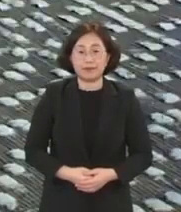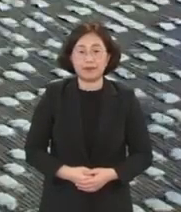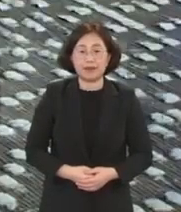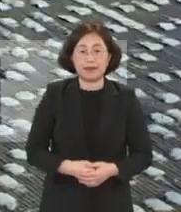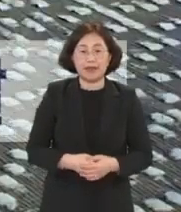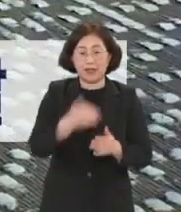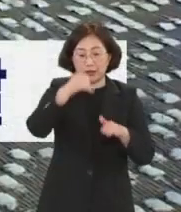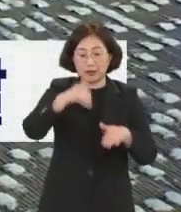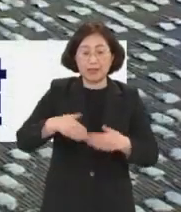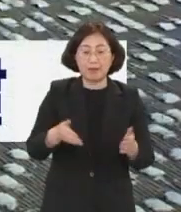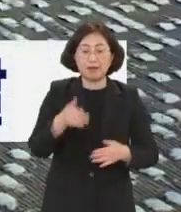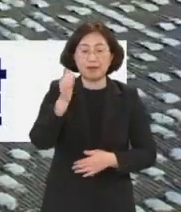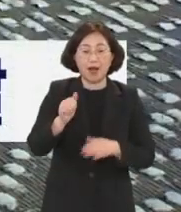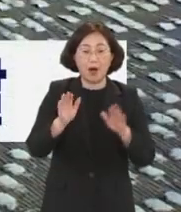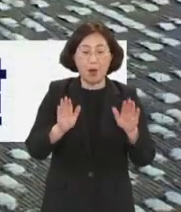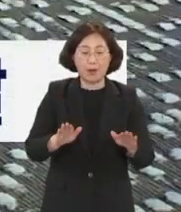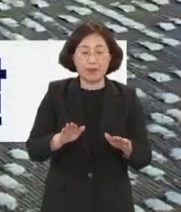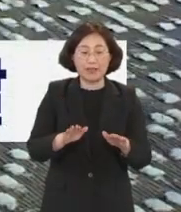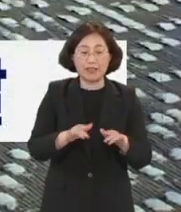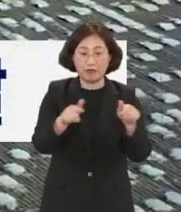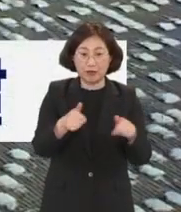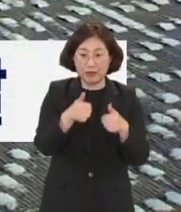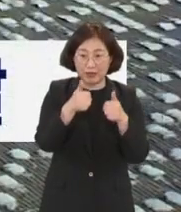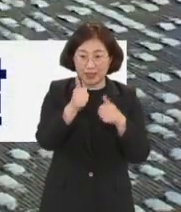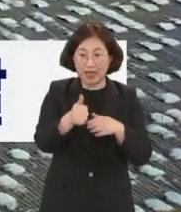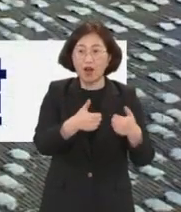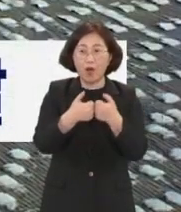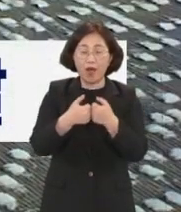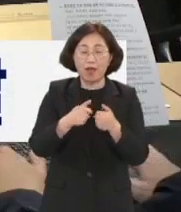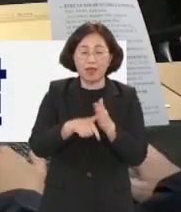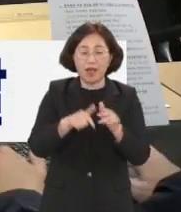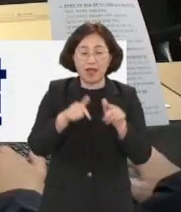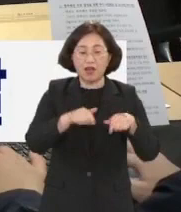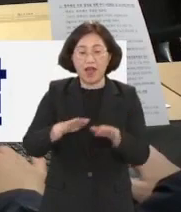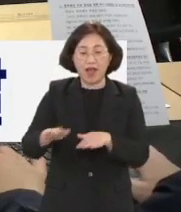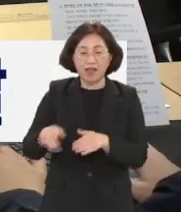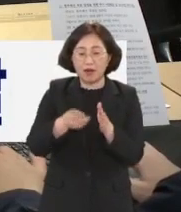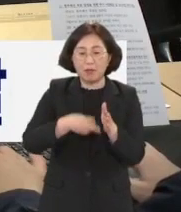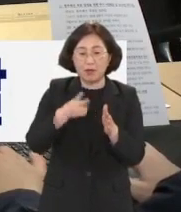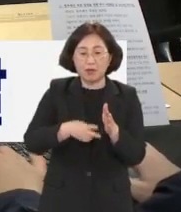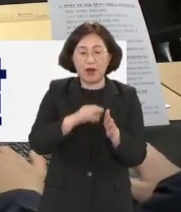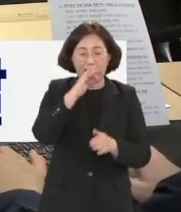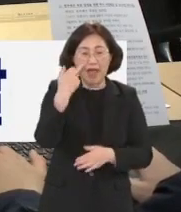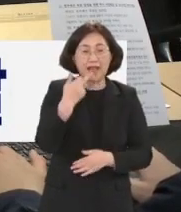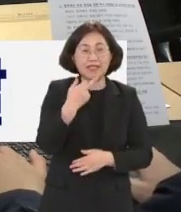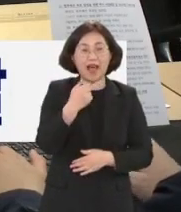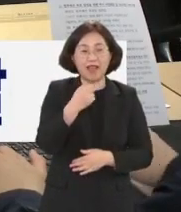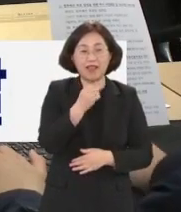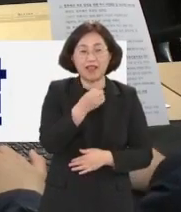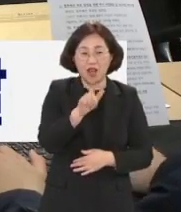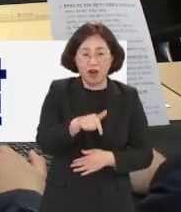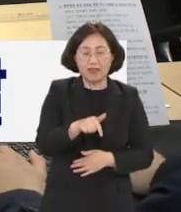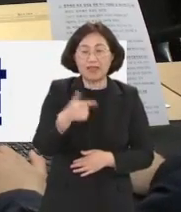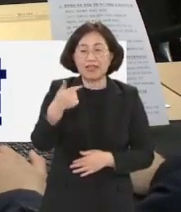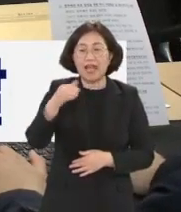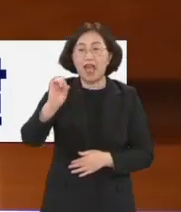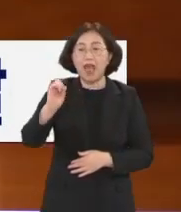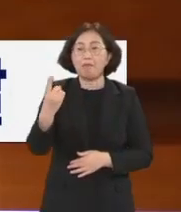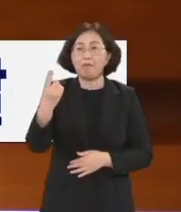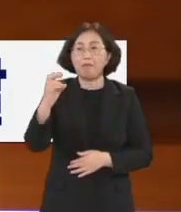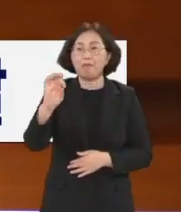김태음 충남지사가 오늘 실국장 회의에서 서해선 복선전철 예산 삽교역 명칭을 내포역으로